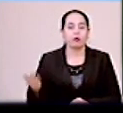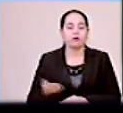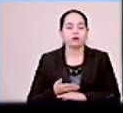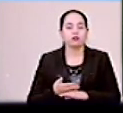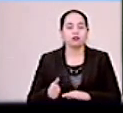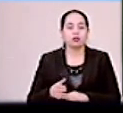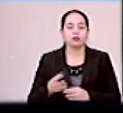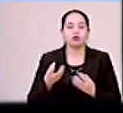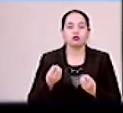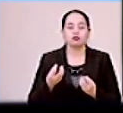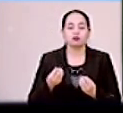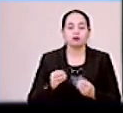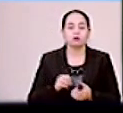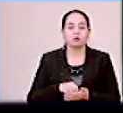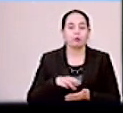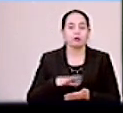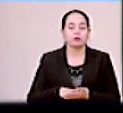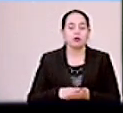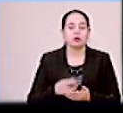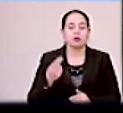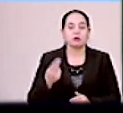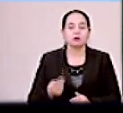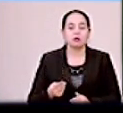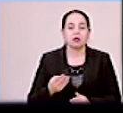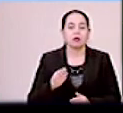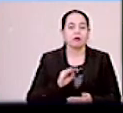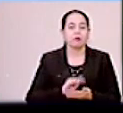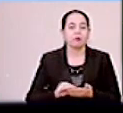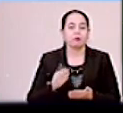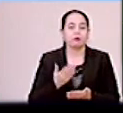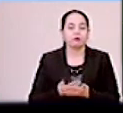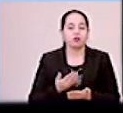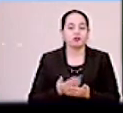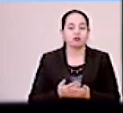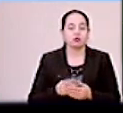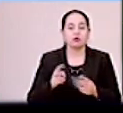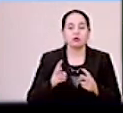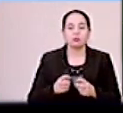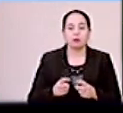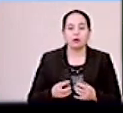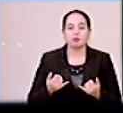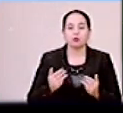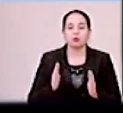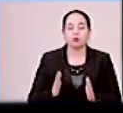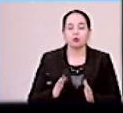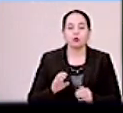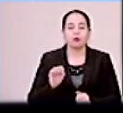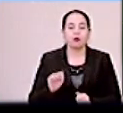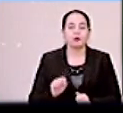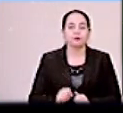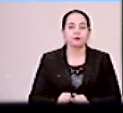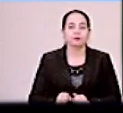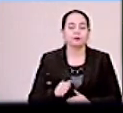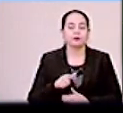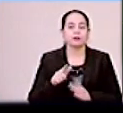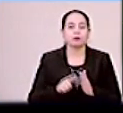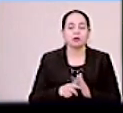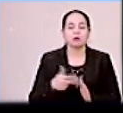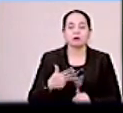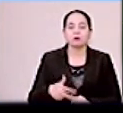части еще записали целое выражение. Разбираем решение. Пункт А.